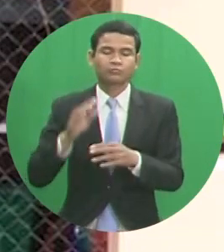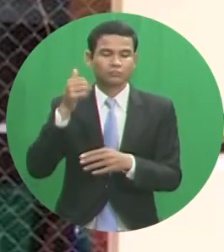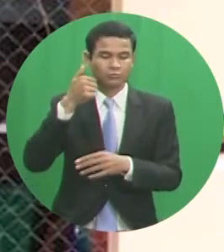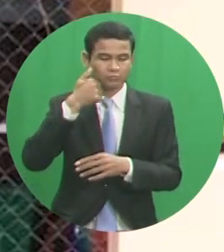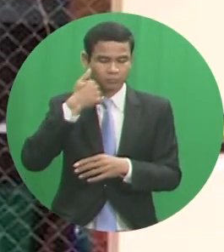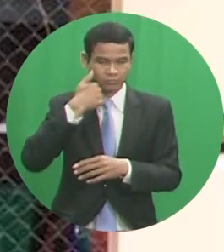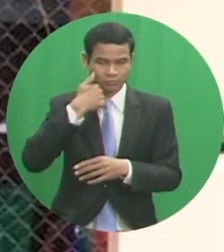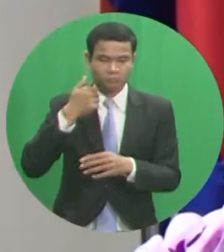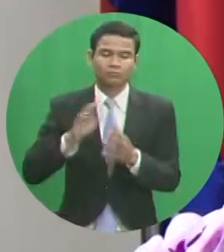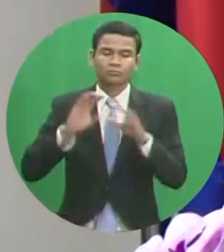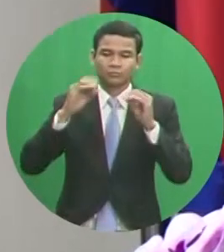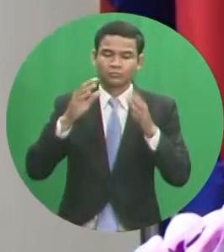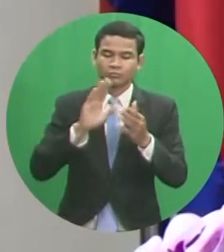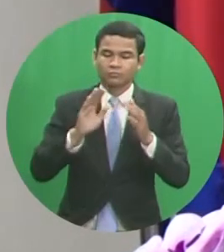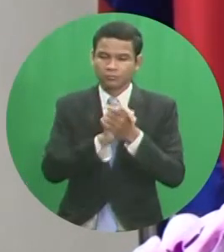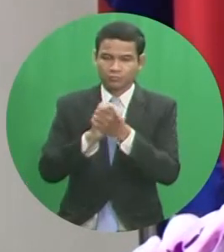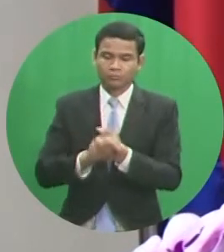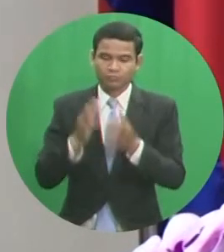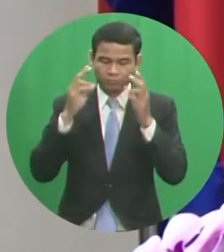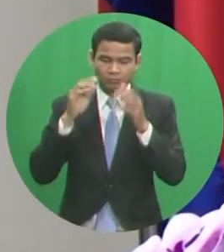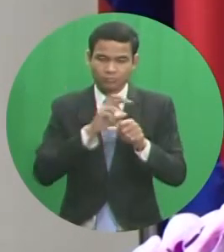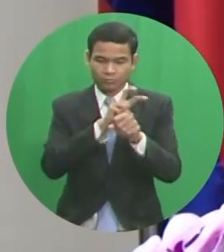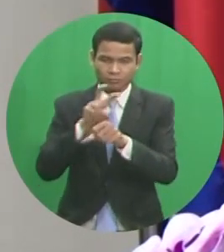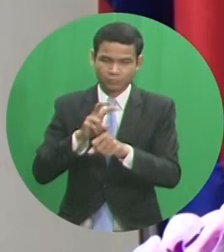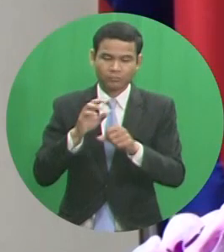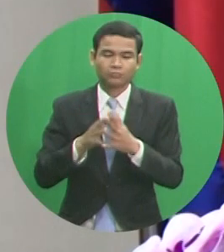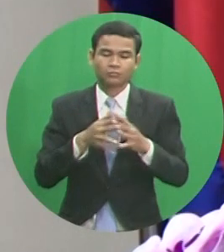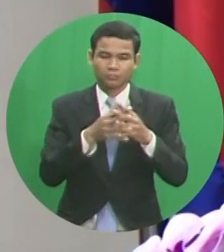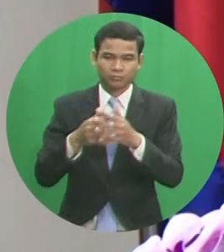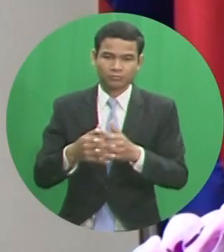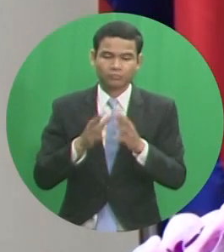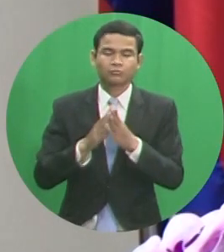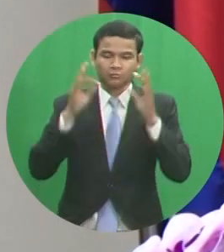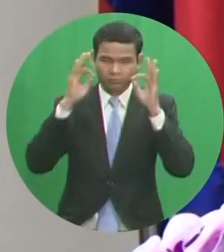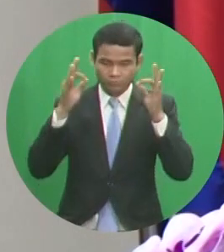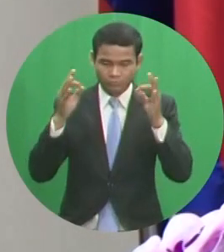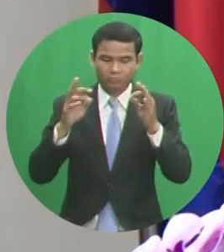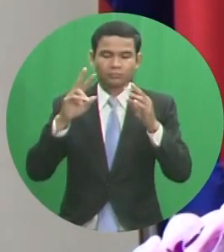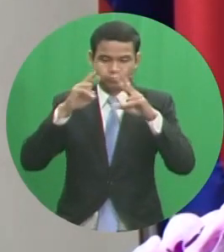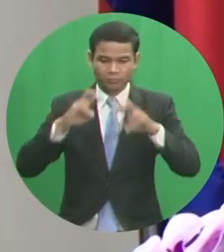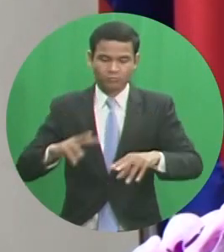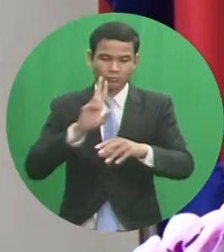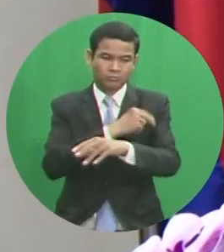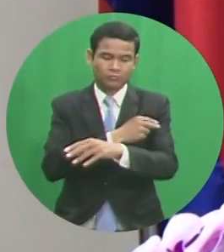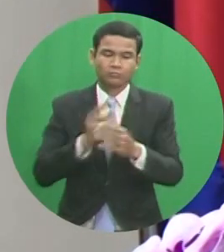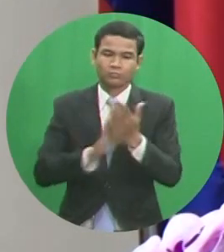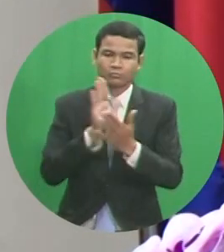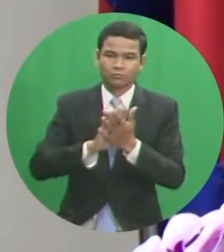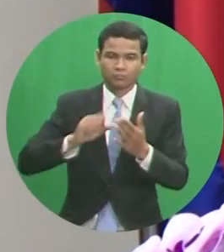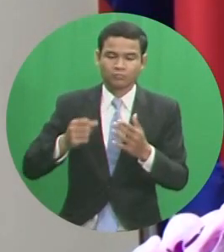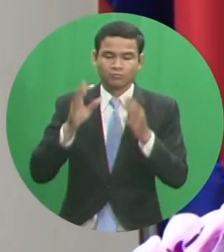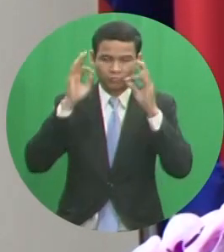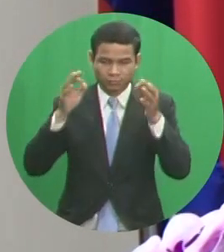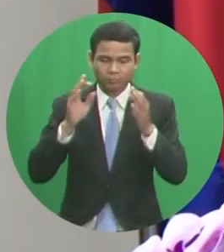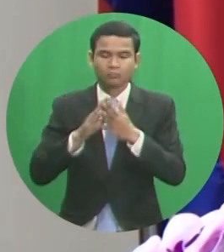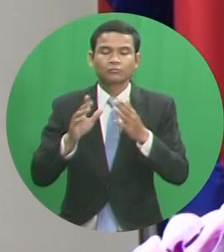ពិភពលោកមជ្ឈមណ្ឌលគ្រប់គ្រងនិងបង្ការជំងឺឆ្លងសារ៉ុតអាមេរិកវិទ្យាស្ថានប៉ាស្ទ័រកម្ពុជាវិទ្យាស្ថានជាតិសុខភាពសា